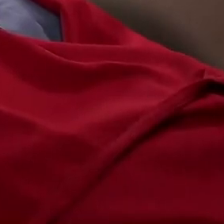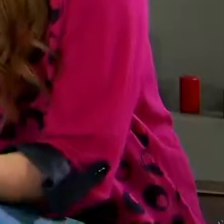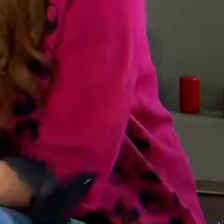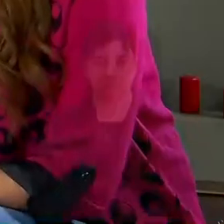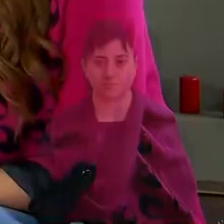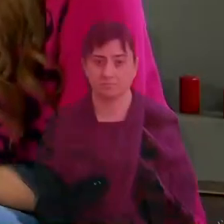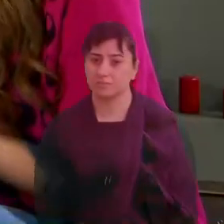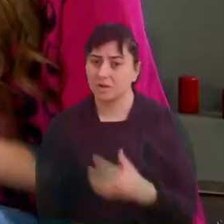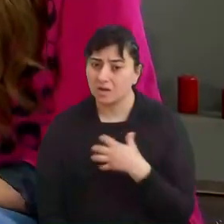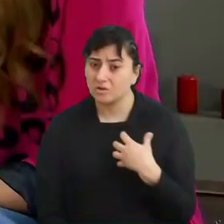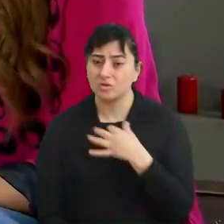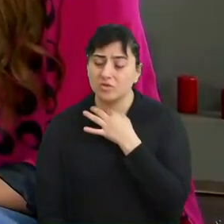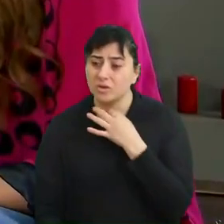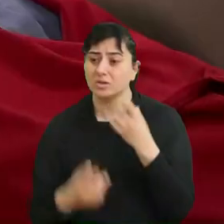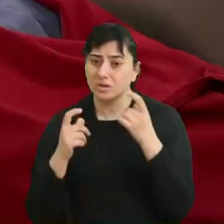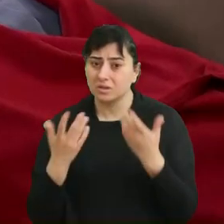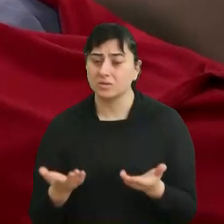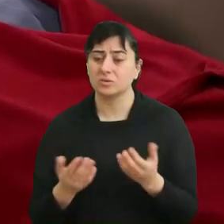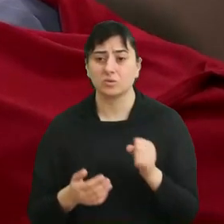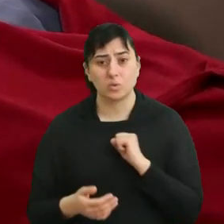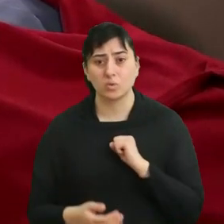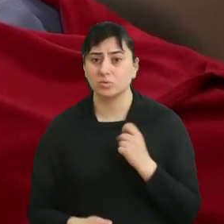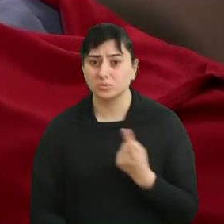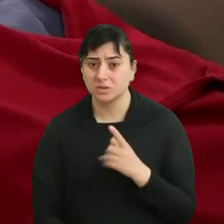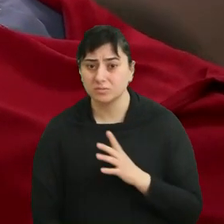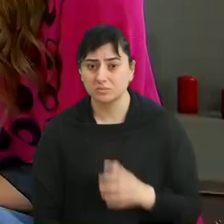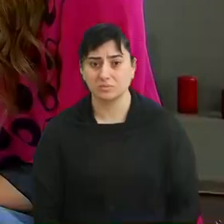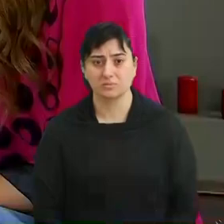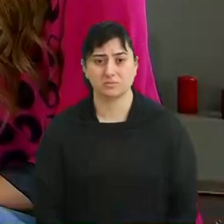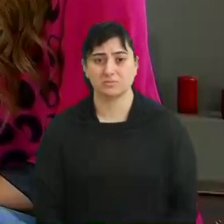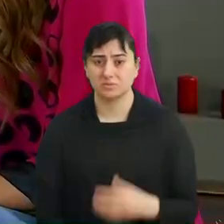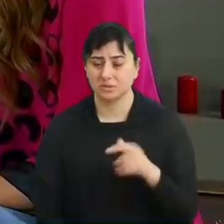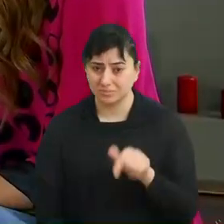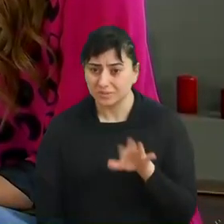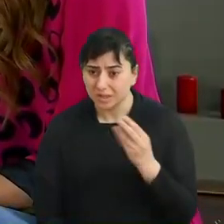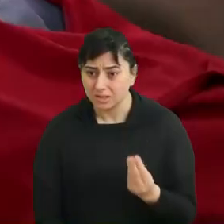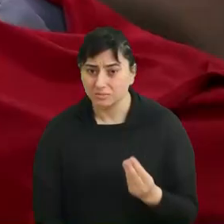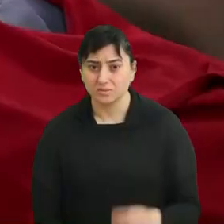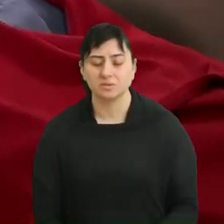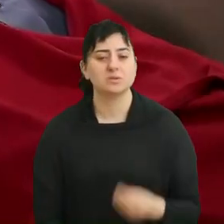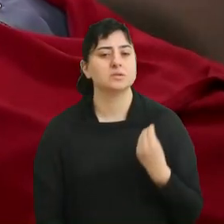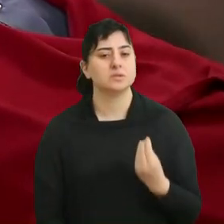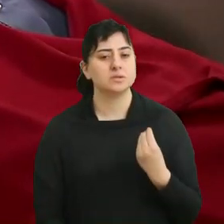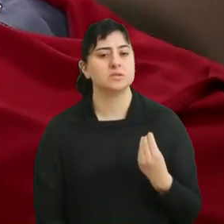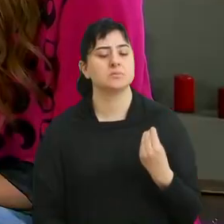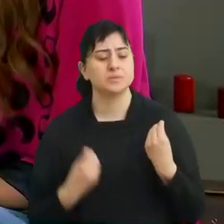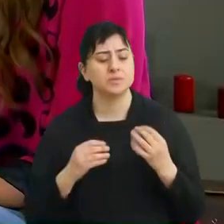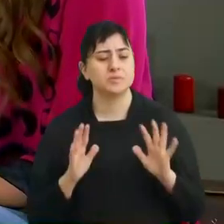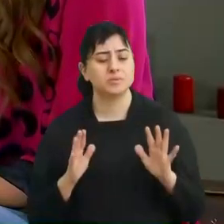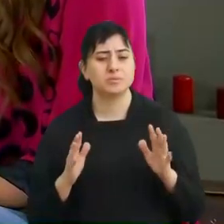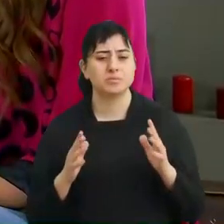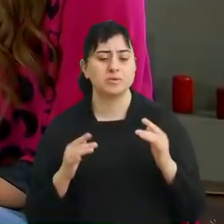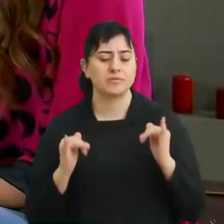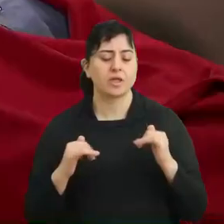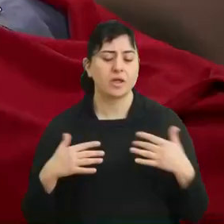koltuğa uzanmış. Anneş kocuğum ne olur toparlan artık. Vallahi korkutuyorsun beni ya. Anneciğim şimdi daha iyisin değil mi? İyiyim yavrucuğum, iyiyim. Öyle bir